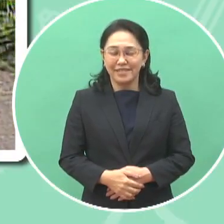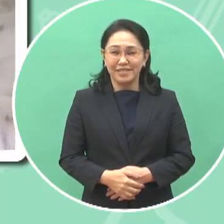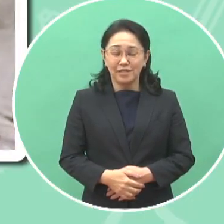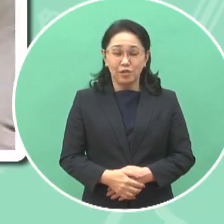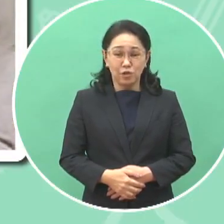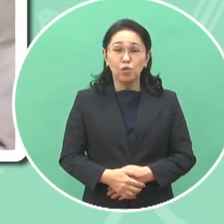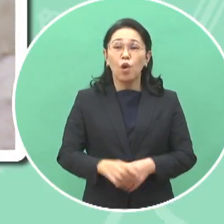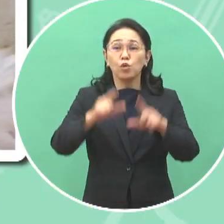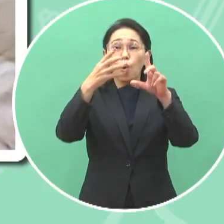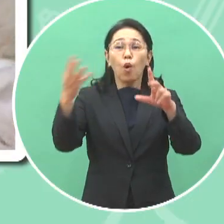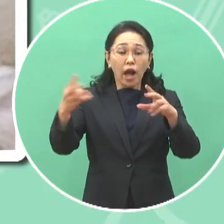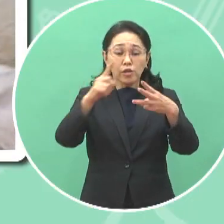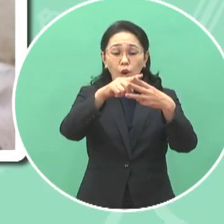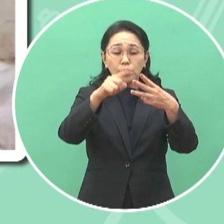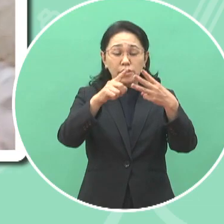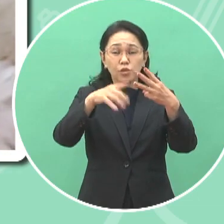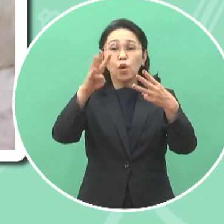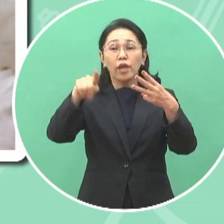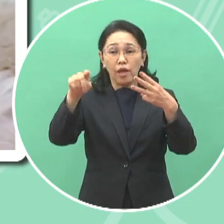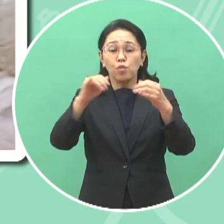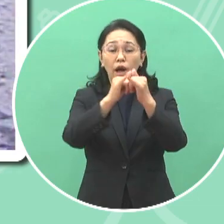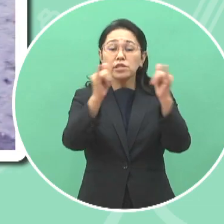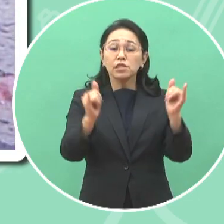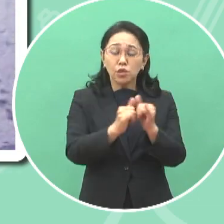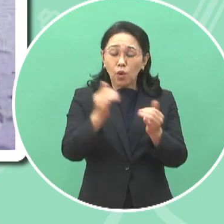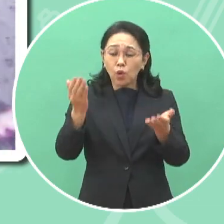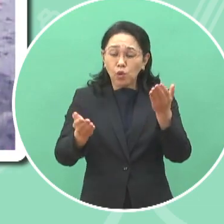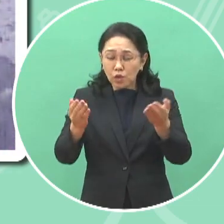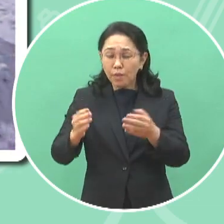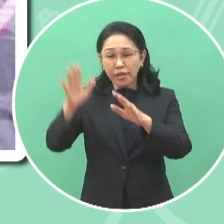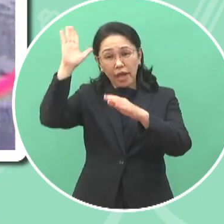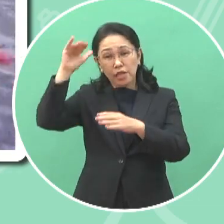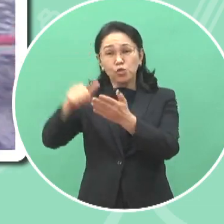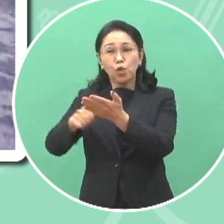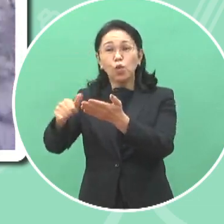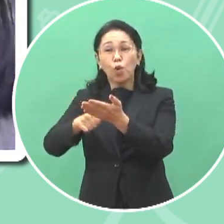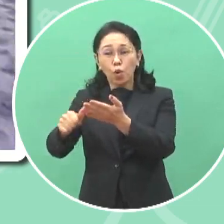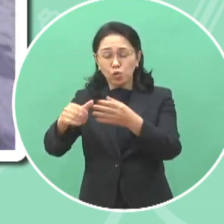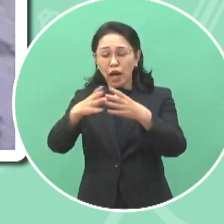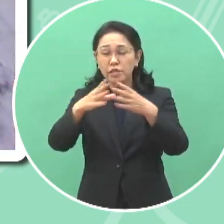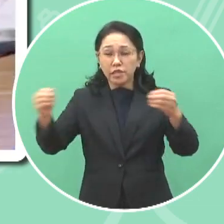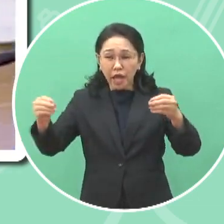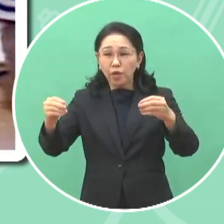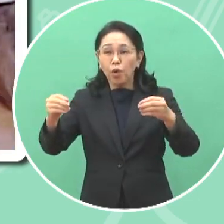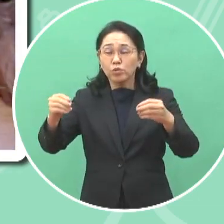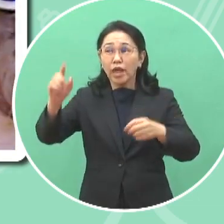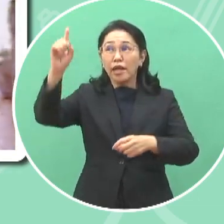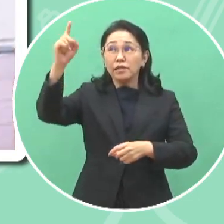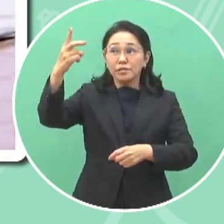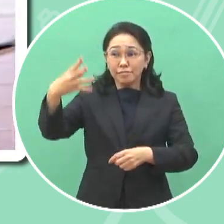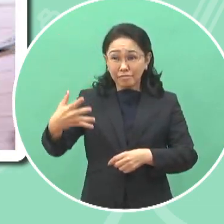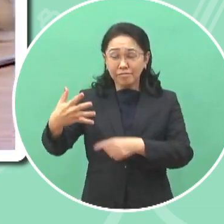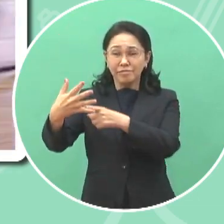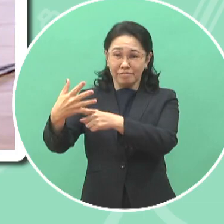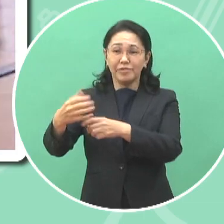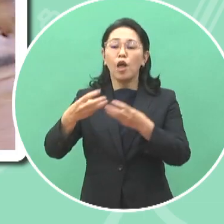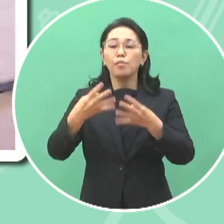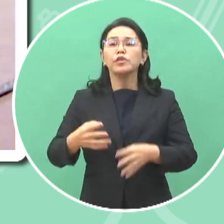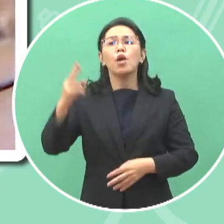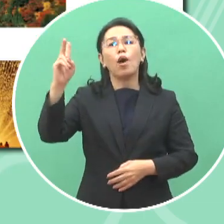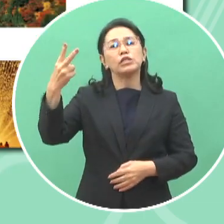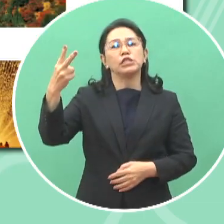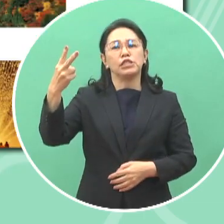実は東海3県は人口あたりの犬の登録頭数が全国上位で、特に三重県は全国2